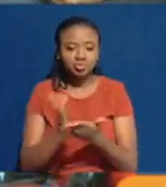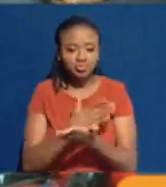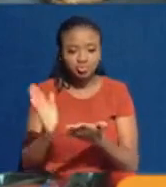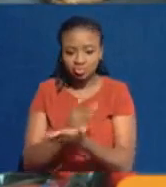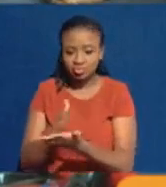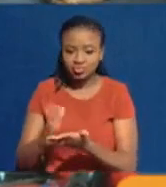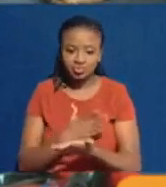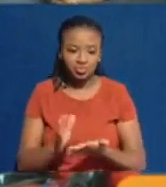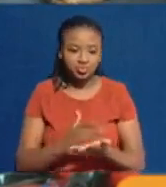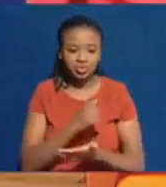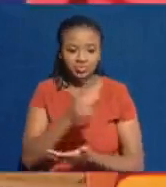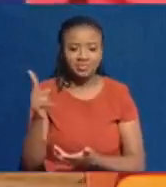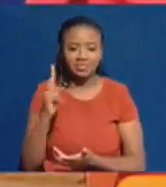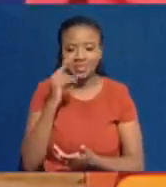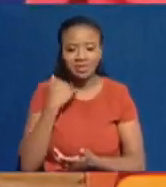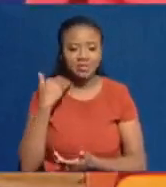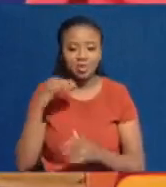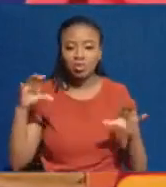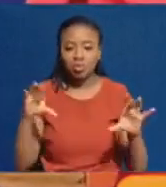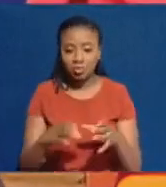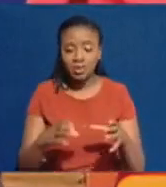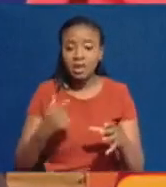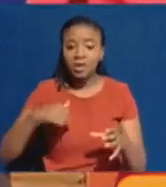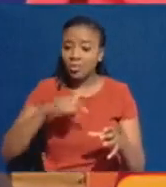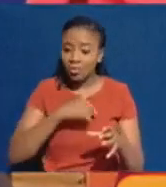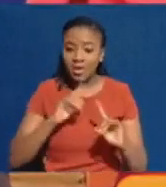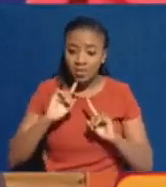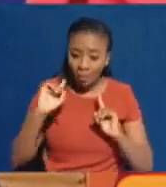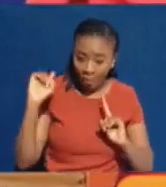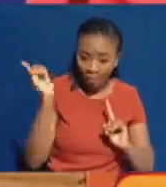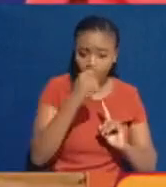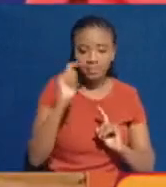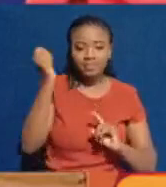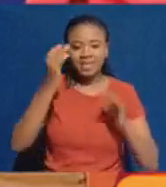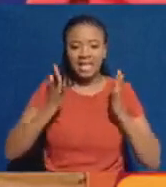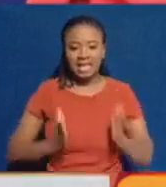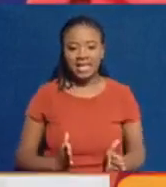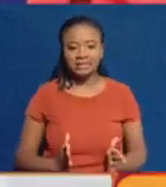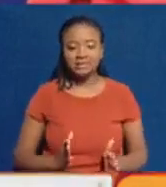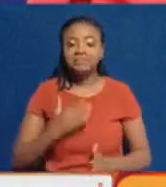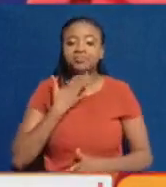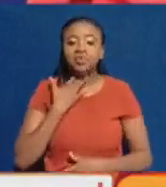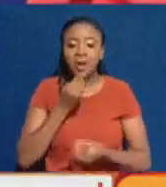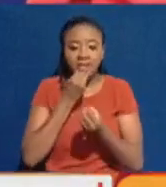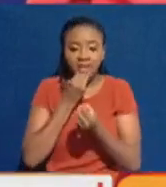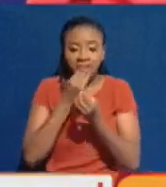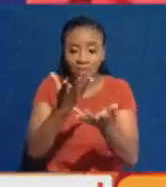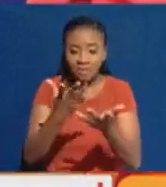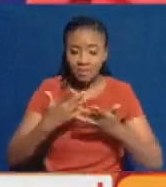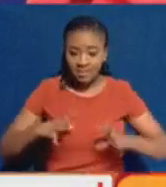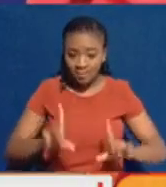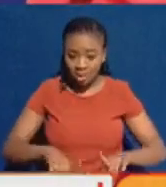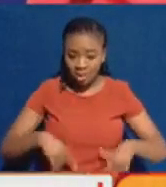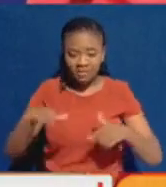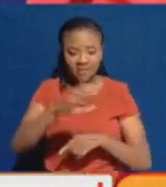wa wezi wa mifugo. Kenya hii ni yetu sisi zote. Mimi nataka niwaambie watu wa Baringo vile